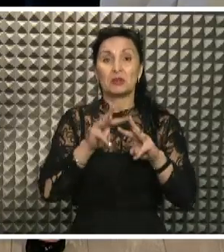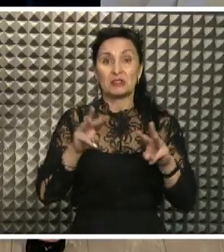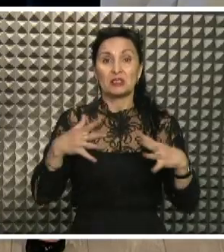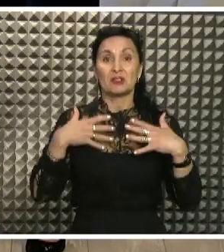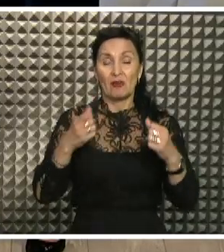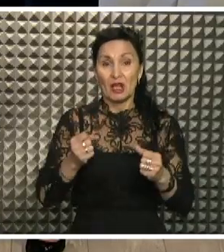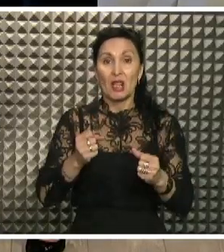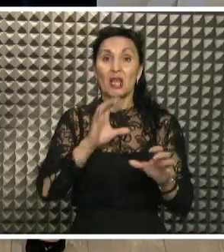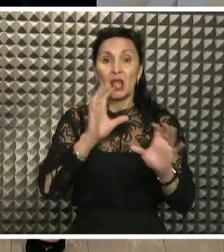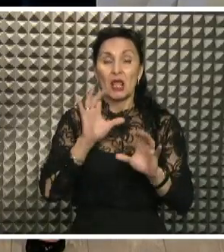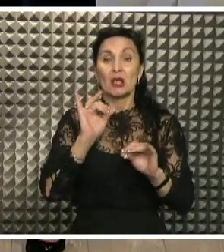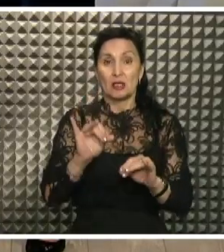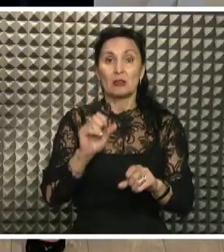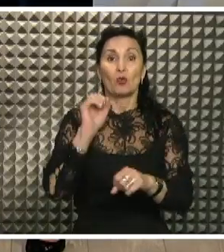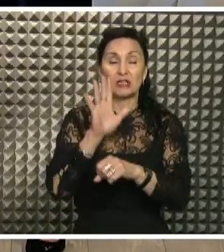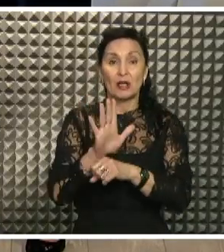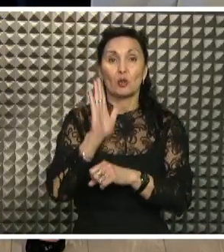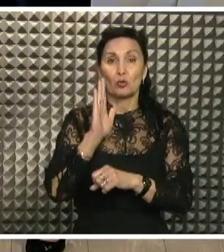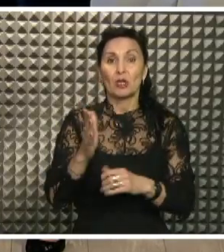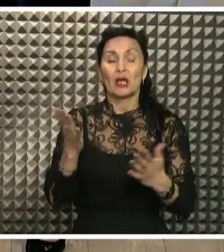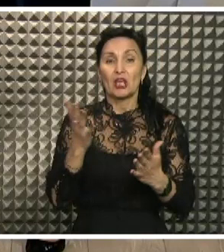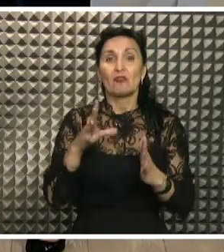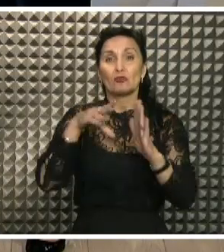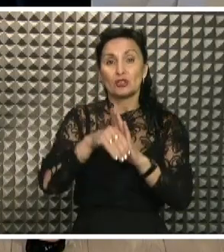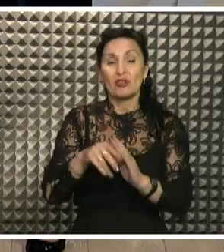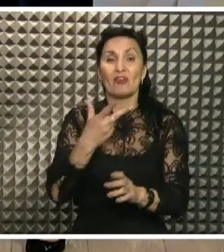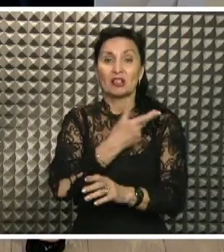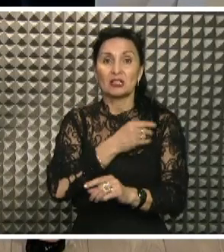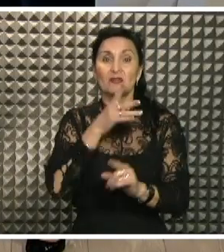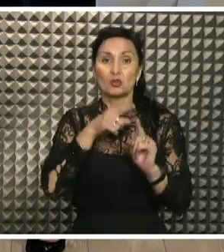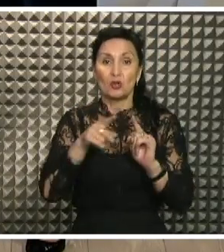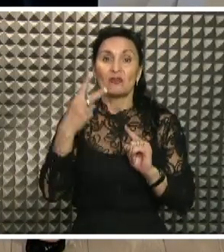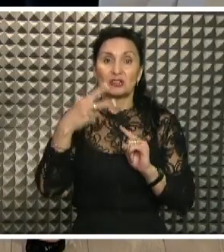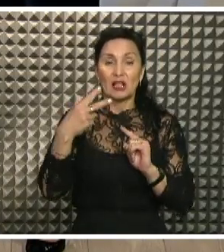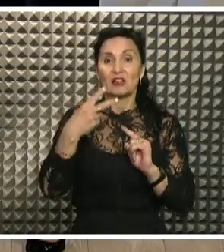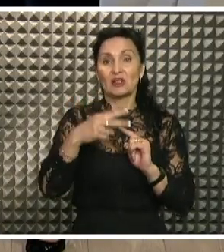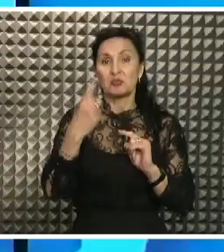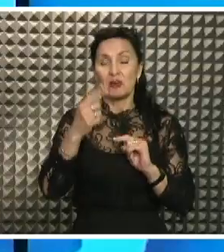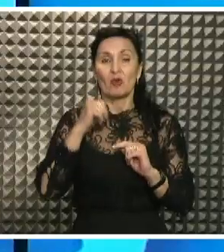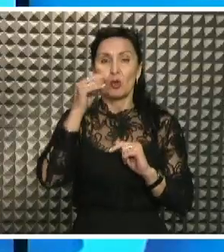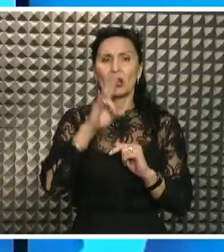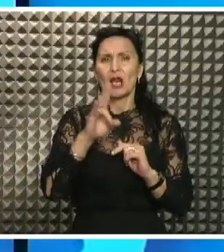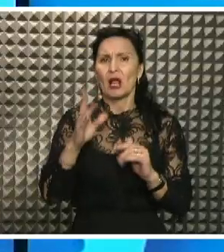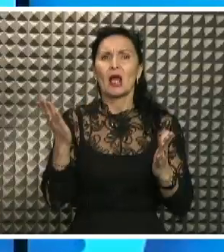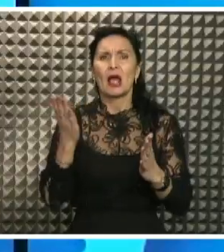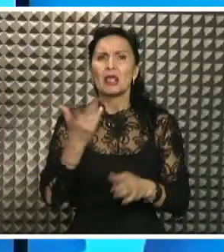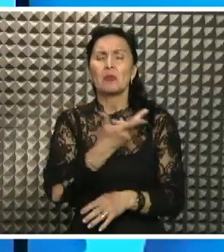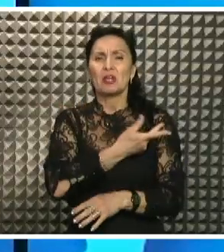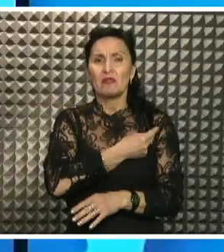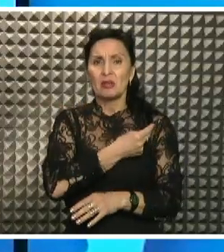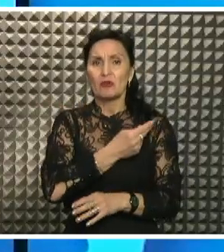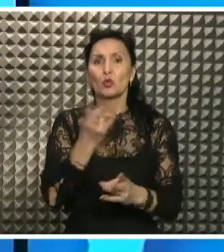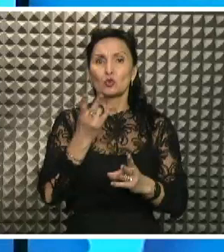даст указания, какие актуальные штаммы будут включены в вакцину сезона 2020-2021 года. Наталья Николаевна, какие прививки